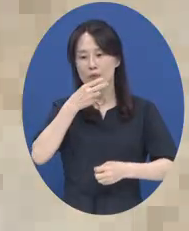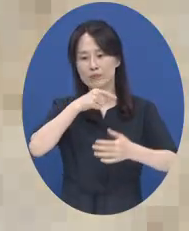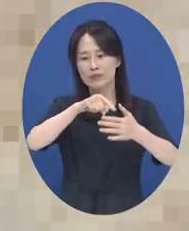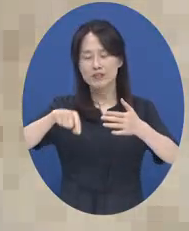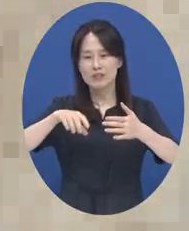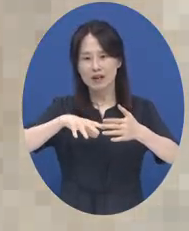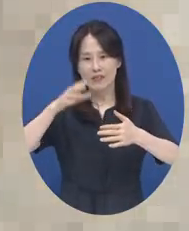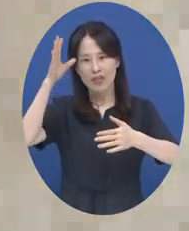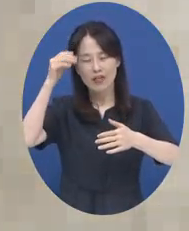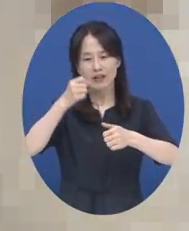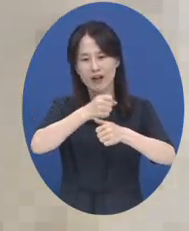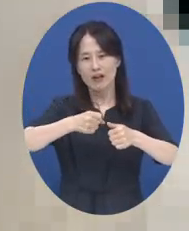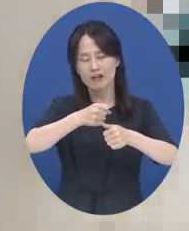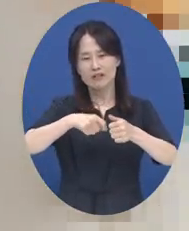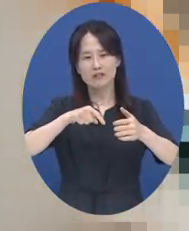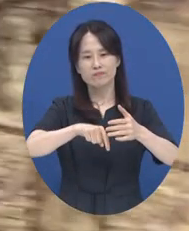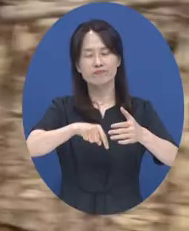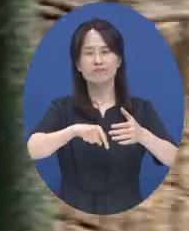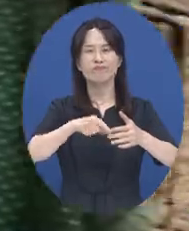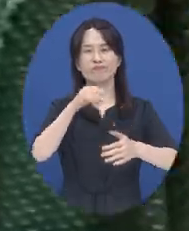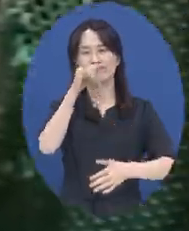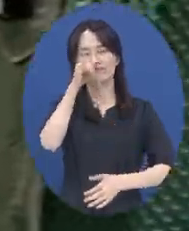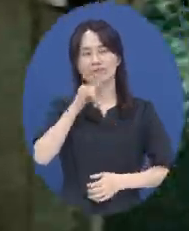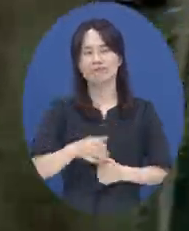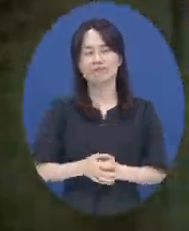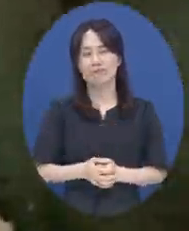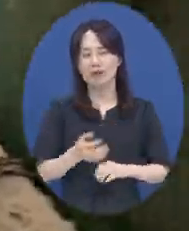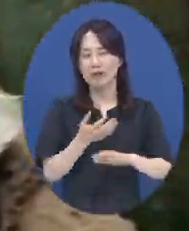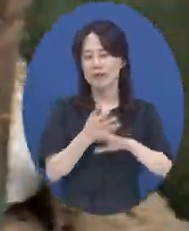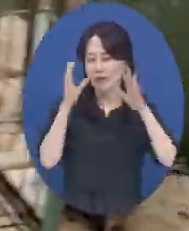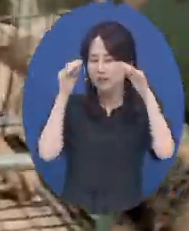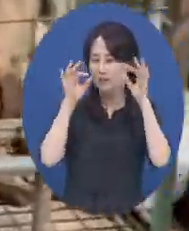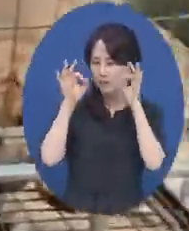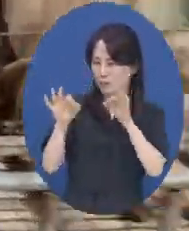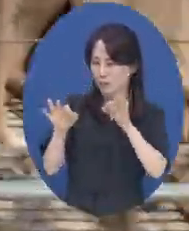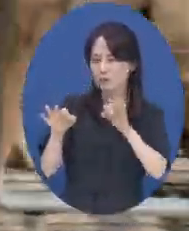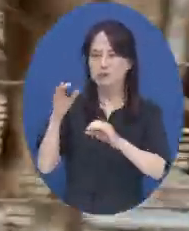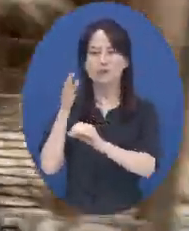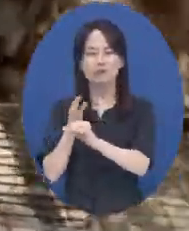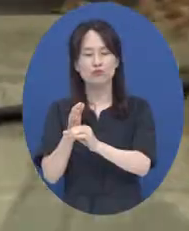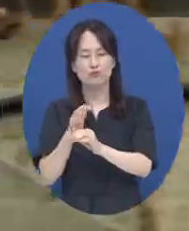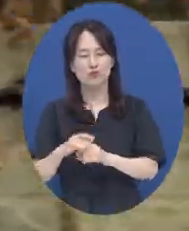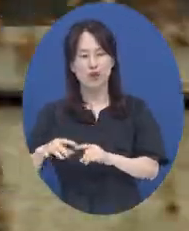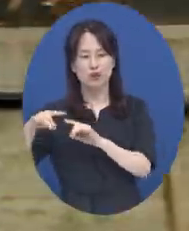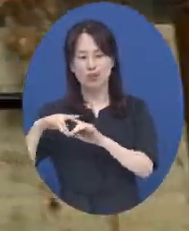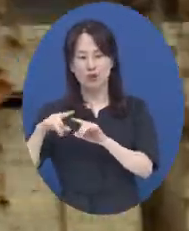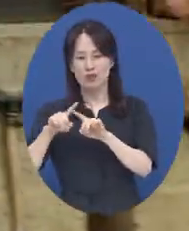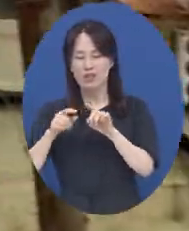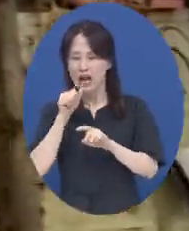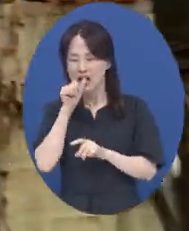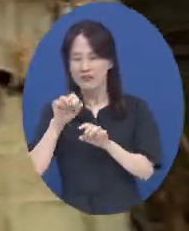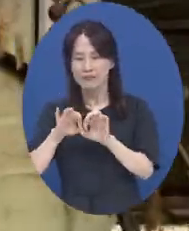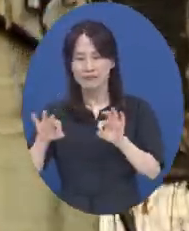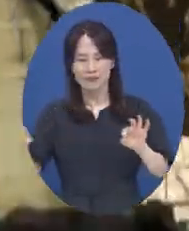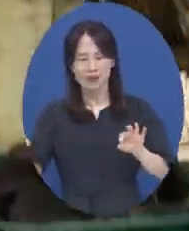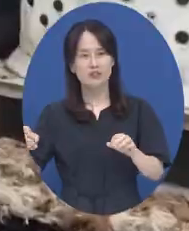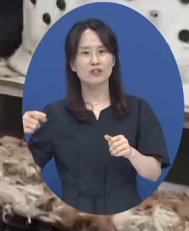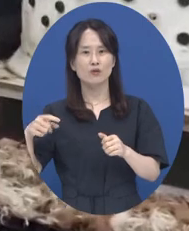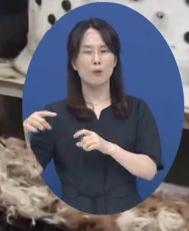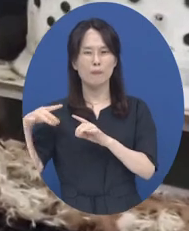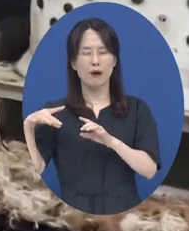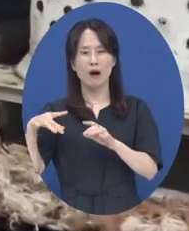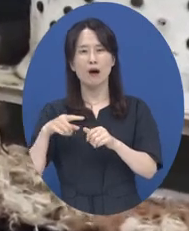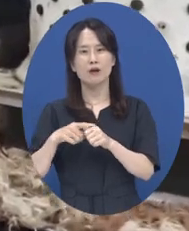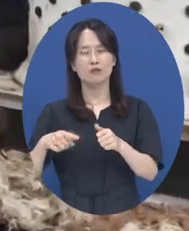놓은 도설 된 개 들이 쏟아져 나옵니다 다른 개들이 보는 앞에서 전기세 꼬챙이로 감전 시키는 방식으로 도살하고